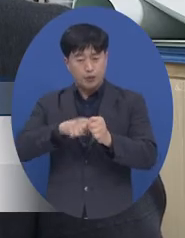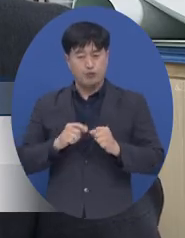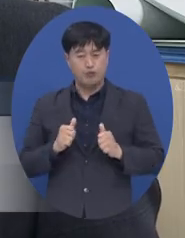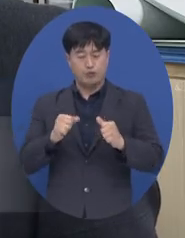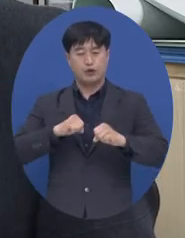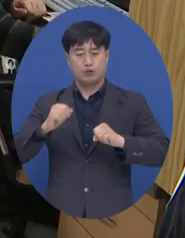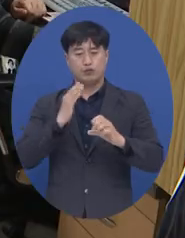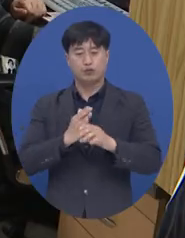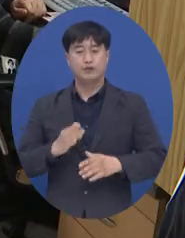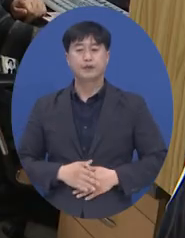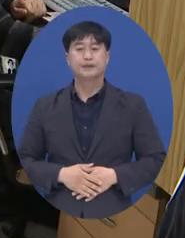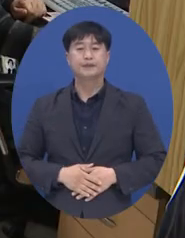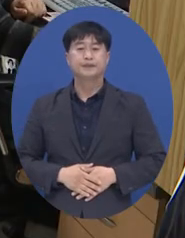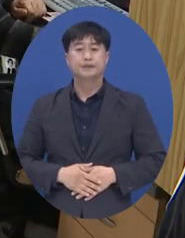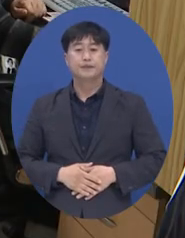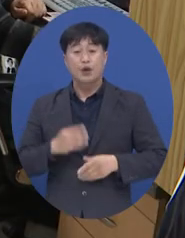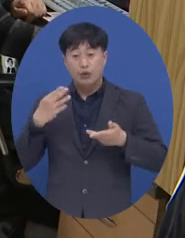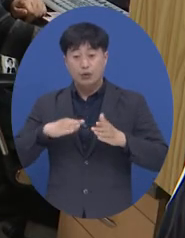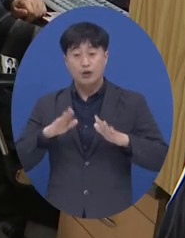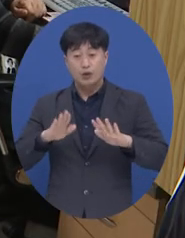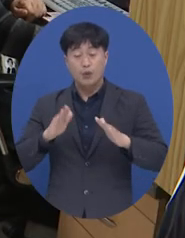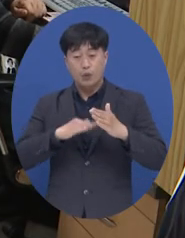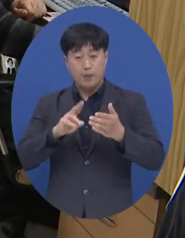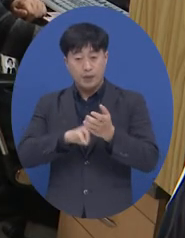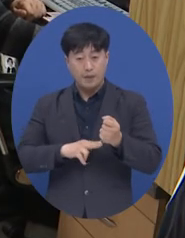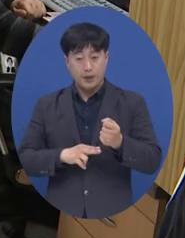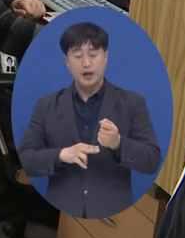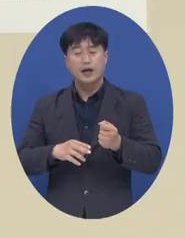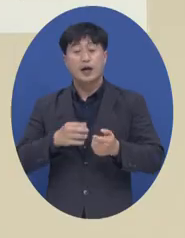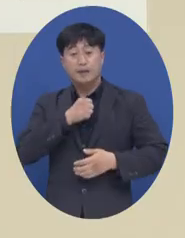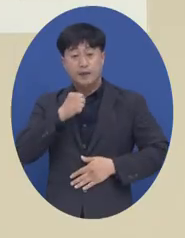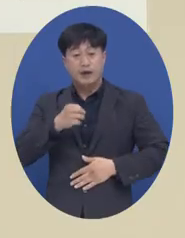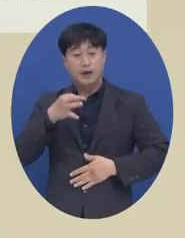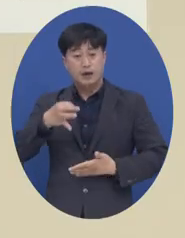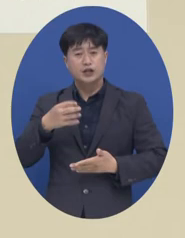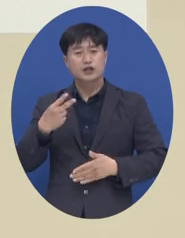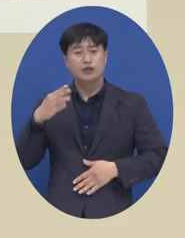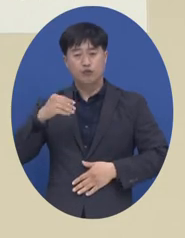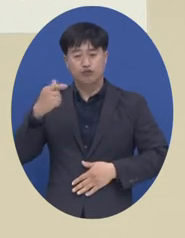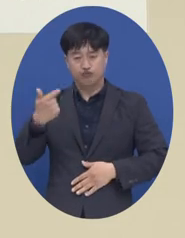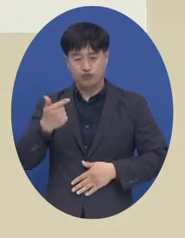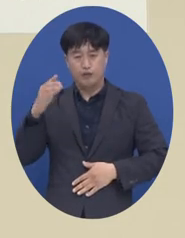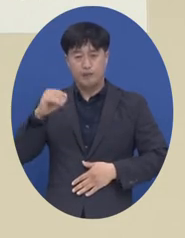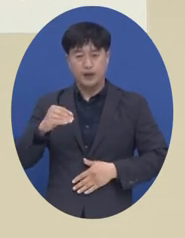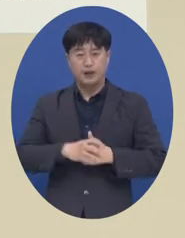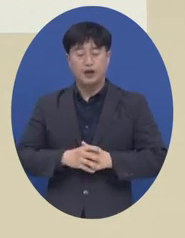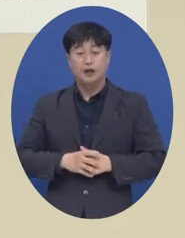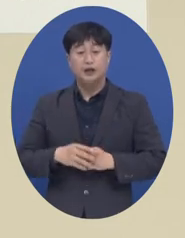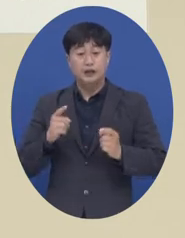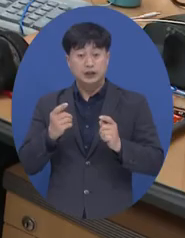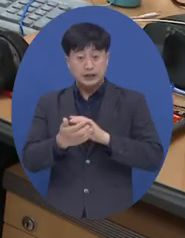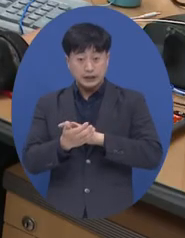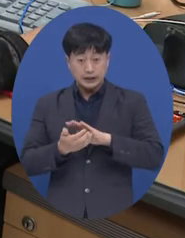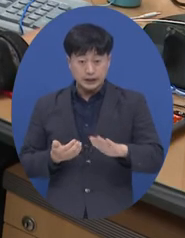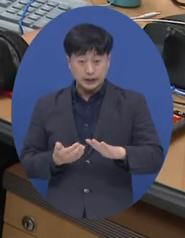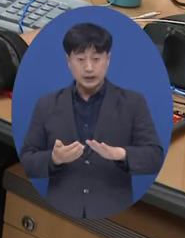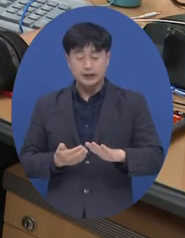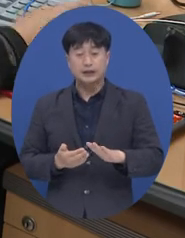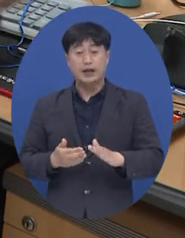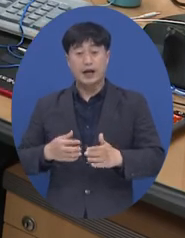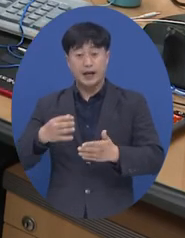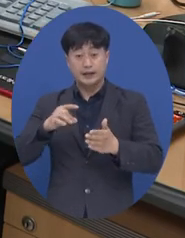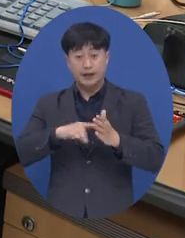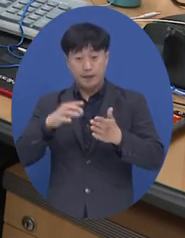열심히 활동하고 있습니다 경도의 이번 공매를 통한 낙찰 대금 은 2억 6천만원 나찰 직전 채나 짜 로부터 왔나 빠른